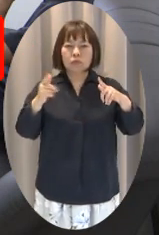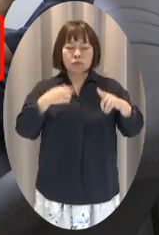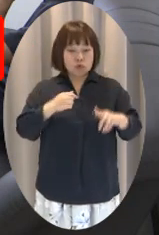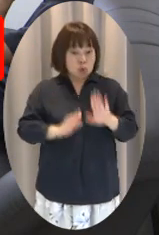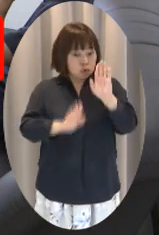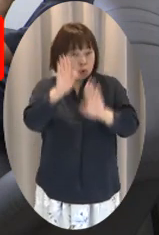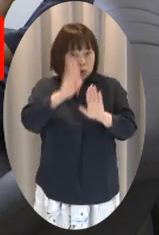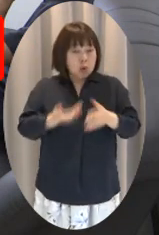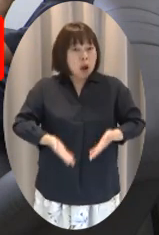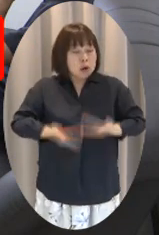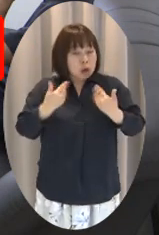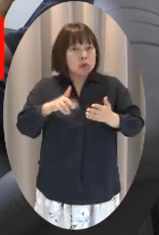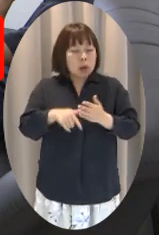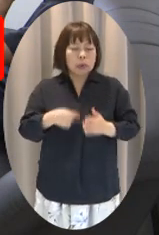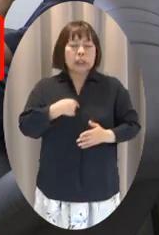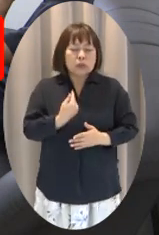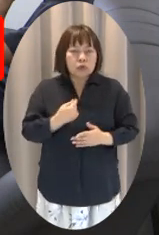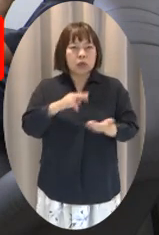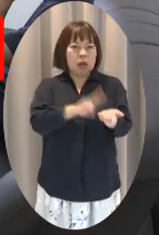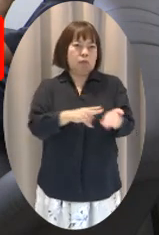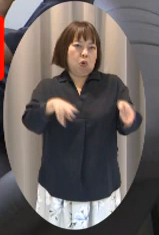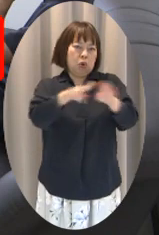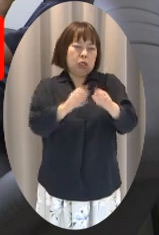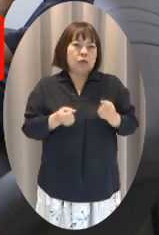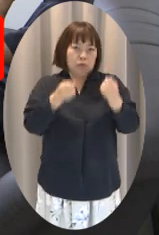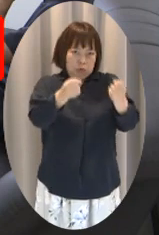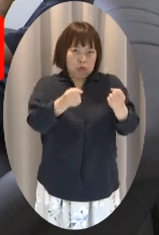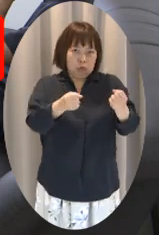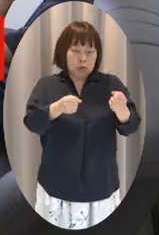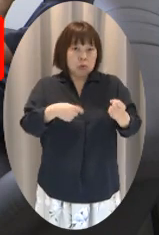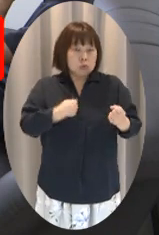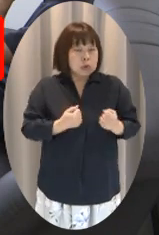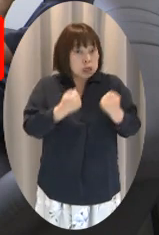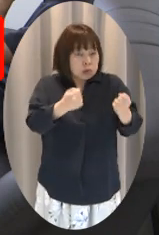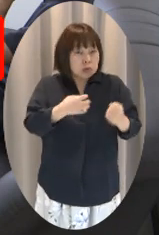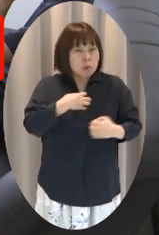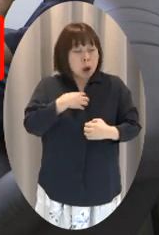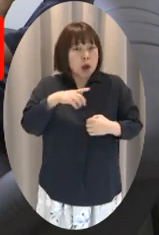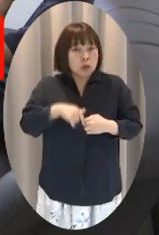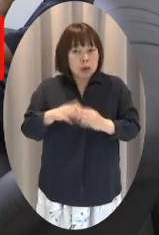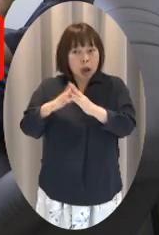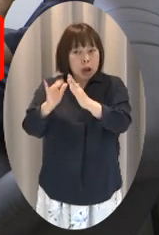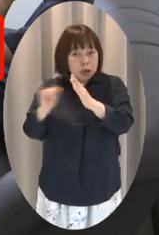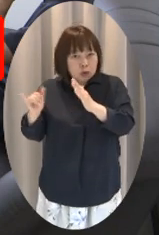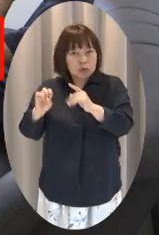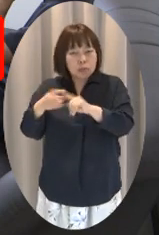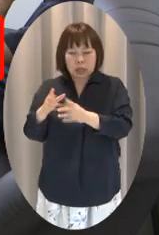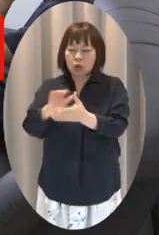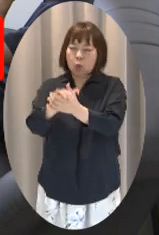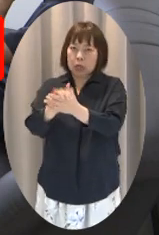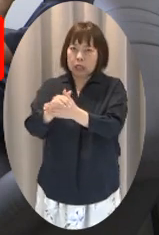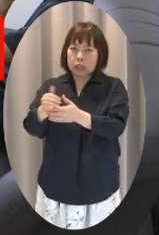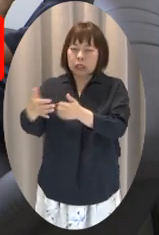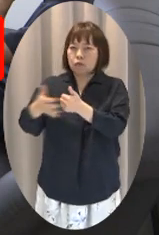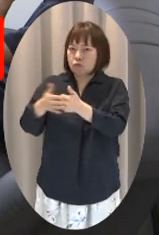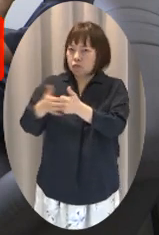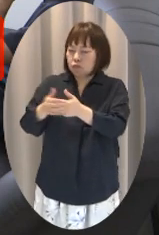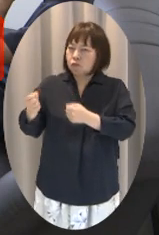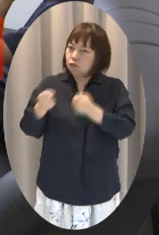場合はご自身で病院へ向かい、不安な場合は家族や友人に病院へ連れて行ってもらいましょ